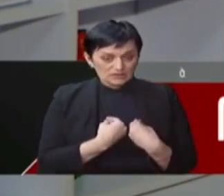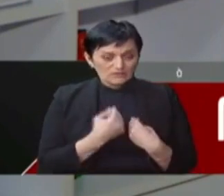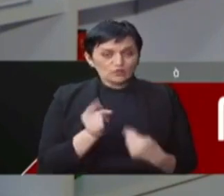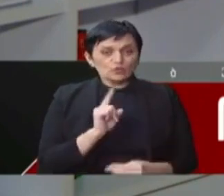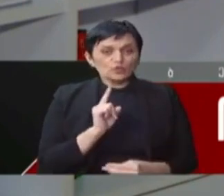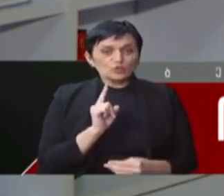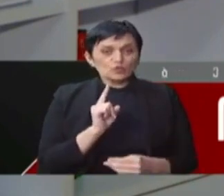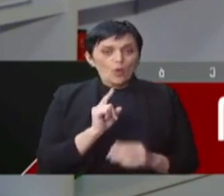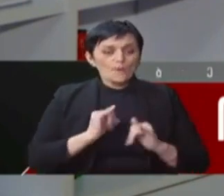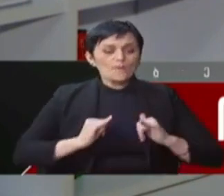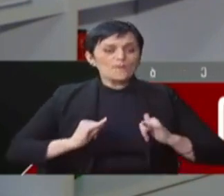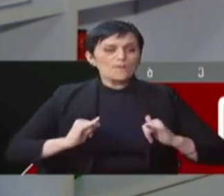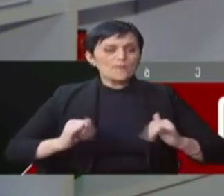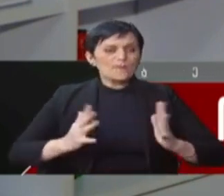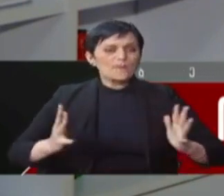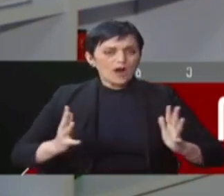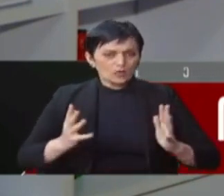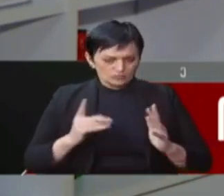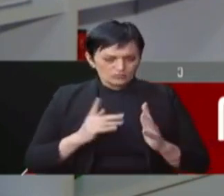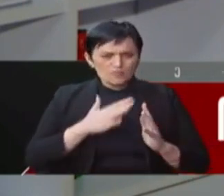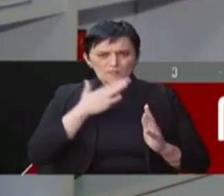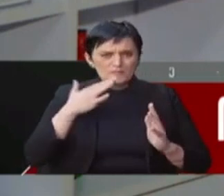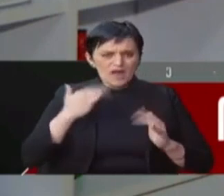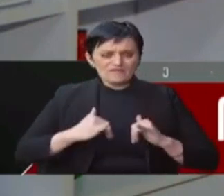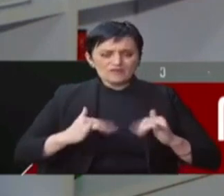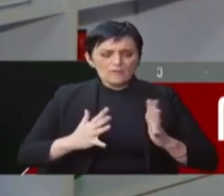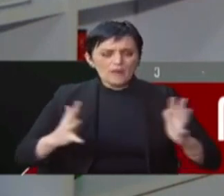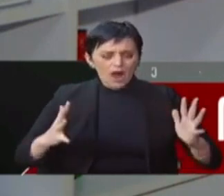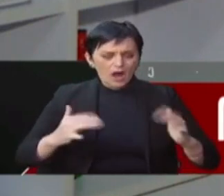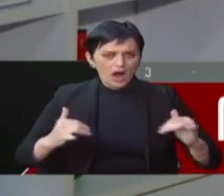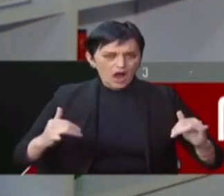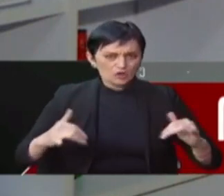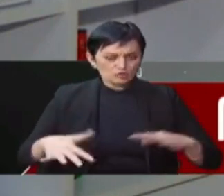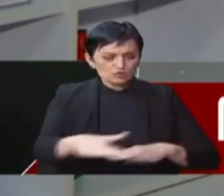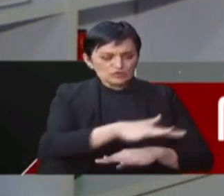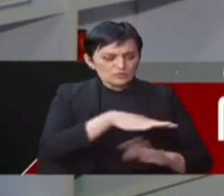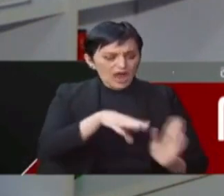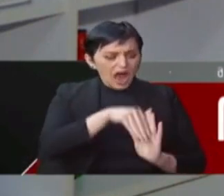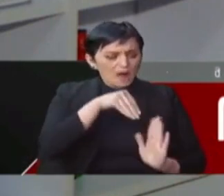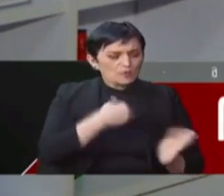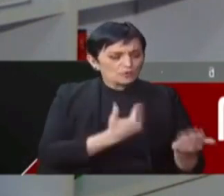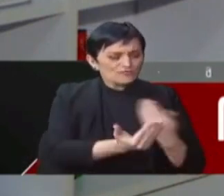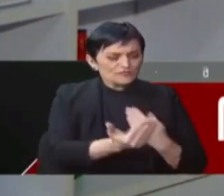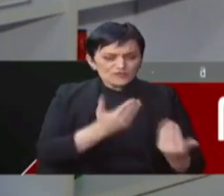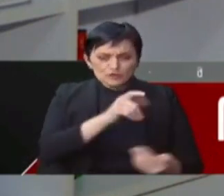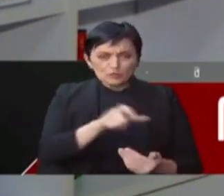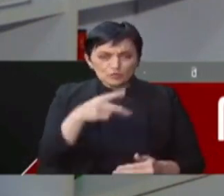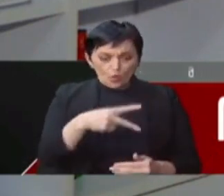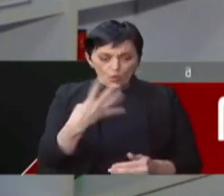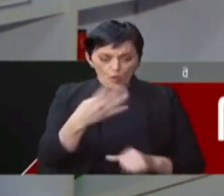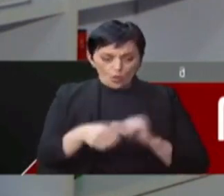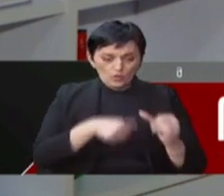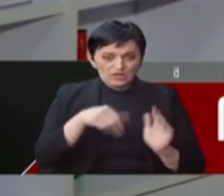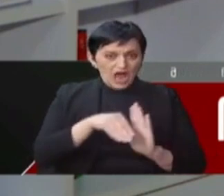რომ ფართო მეორად უფრო ფართო მოკლედ სპექტრთან ამომრჩევლის ვიმუშაოთ და 2024